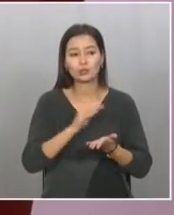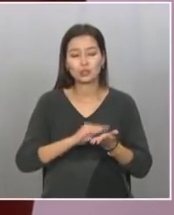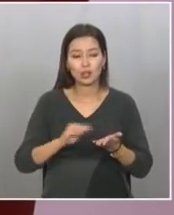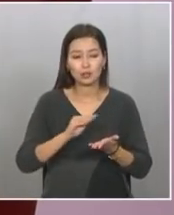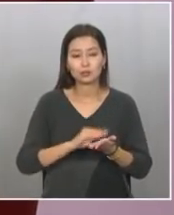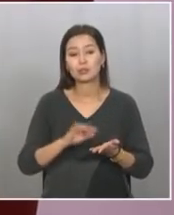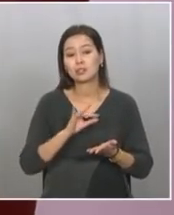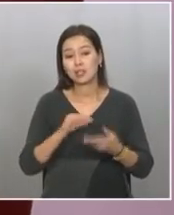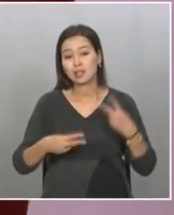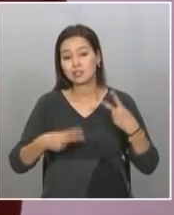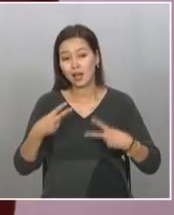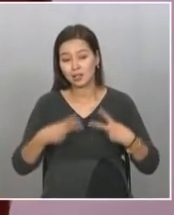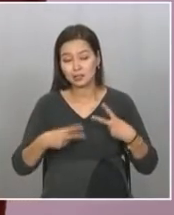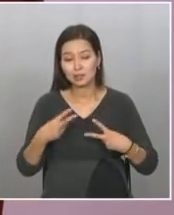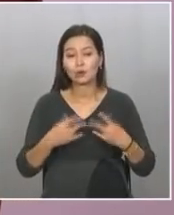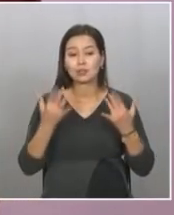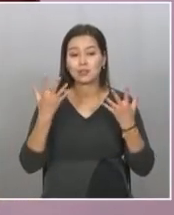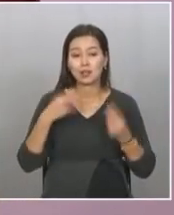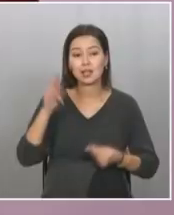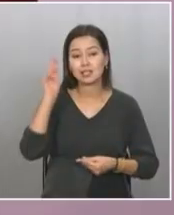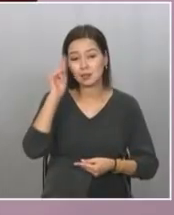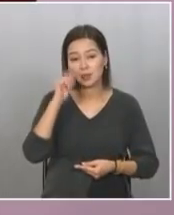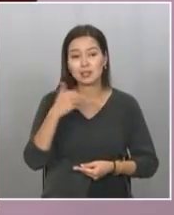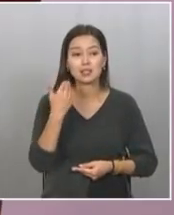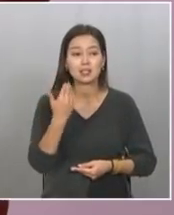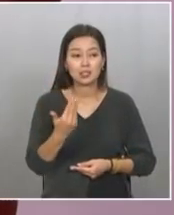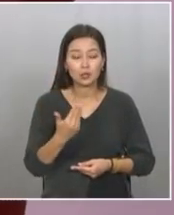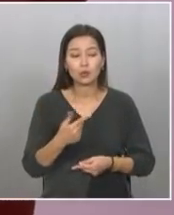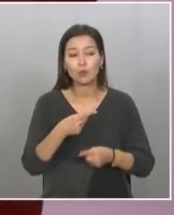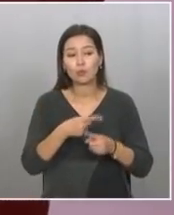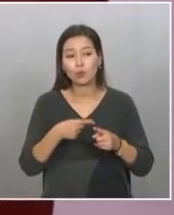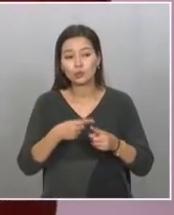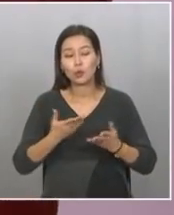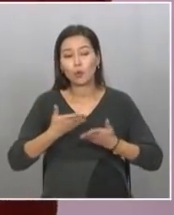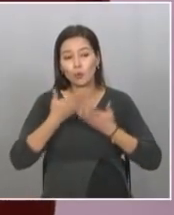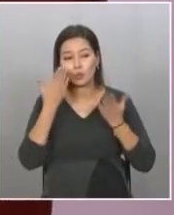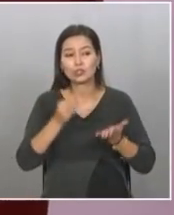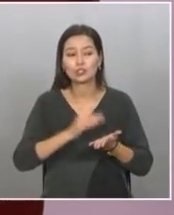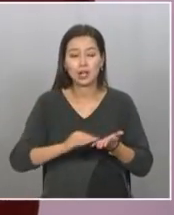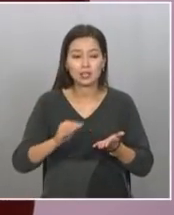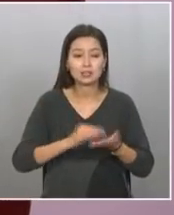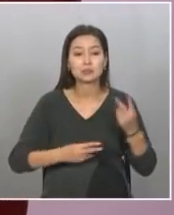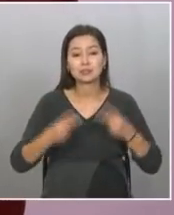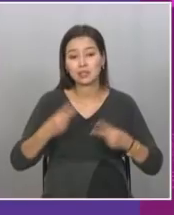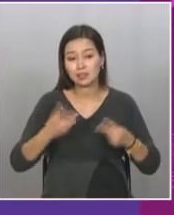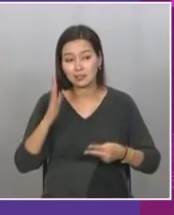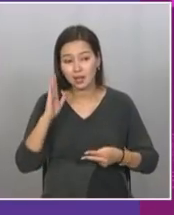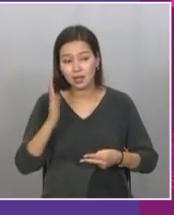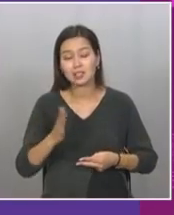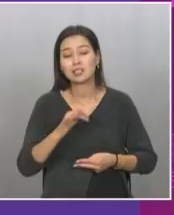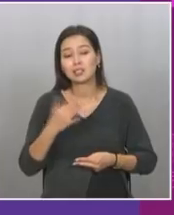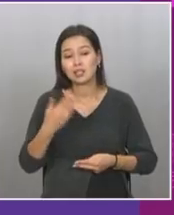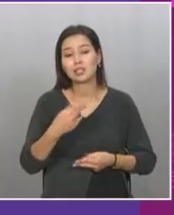салыстыру. Бүгінгі сабақта сендер бөлшектерді оқып, жазып, салыстырасыңдар